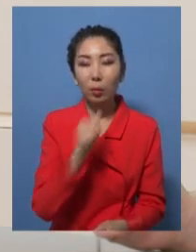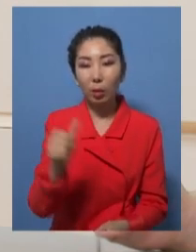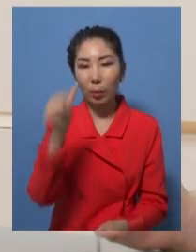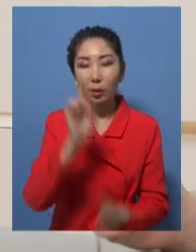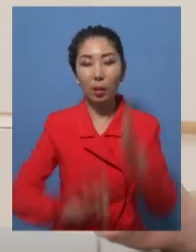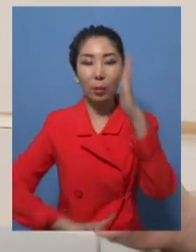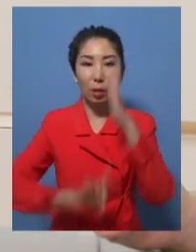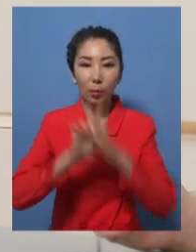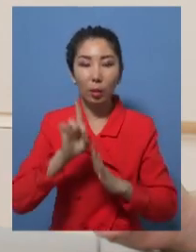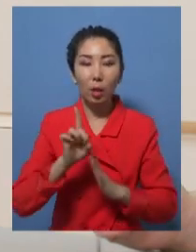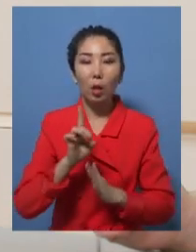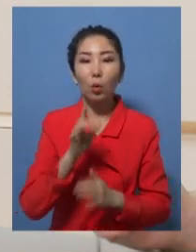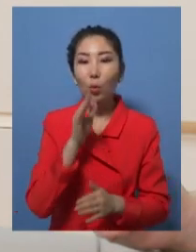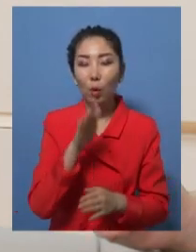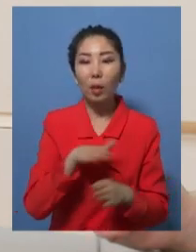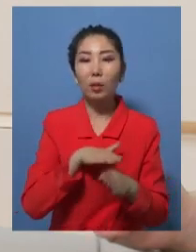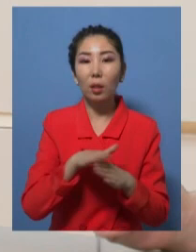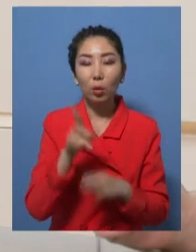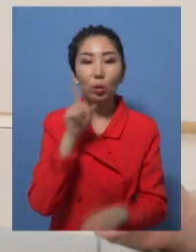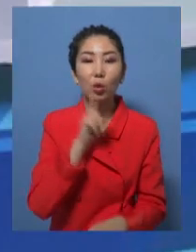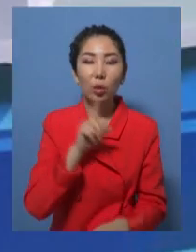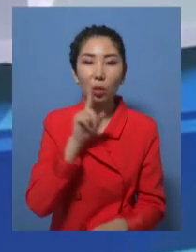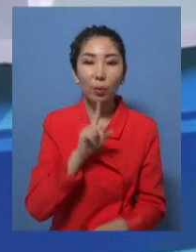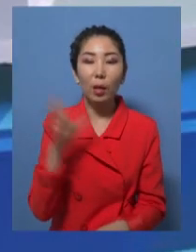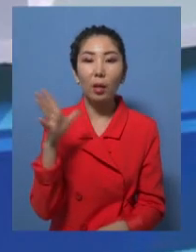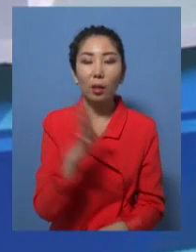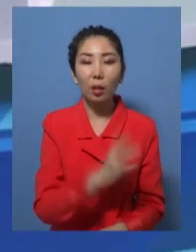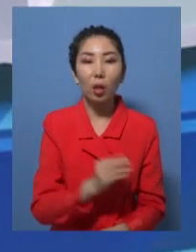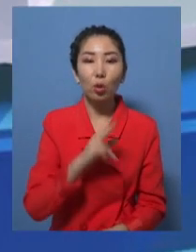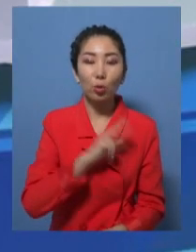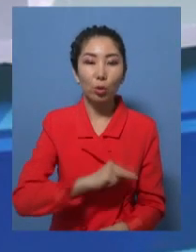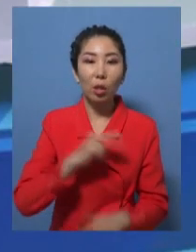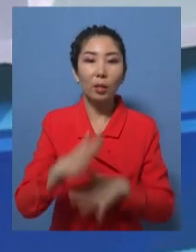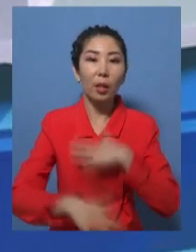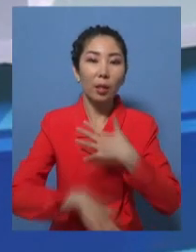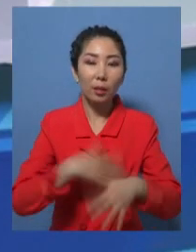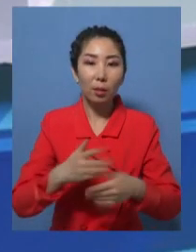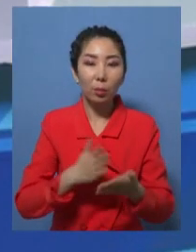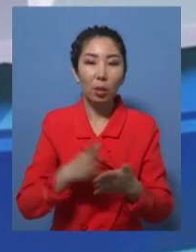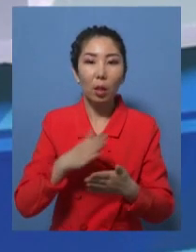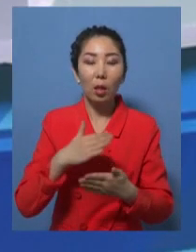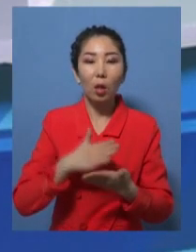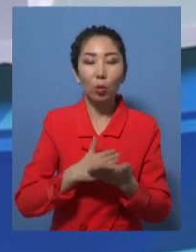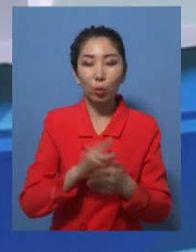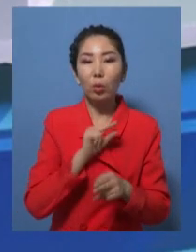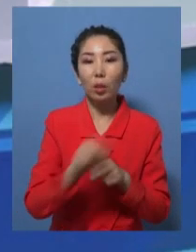айынан бастап айма-ай уақытылы төлеуге қол жеткіздік. Барлық жұмысшылардың арасында алдындағы барлық берешектерін